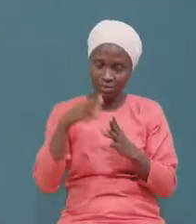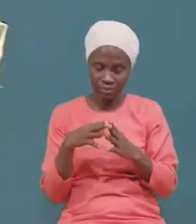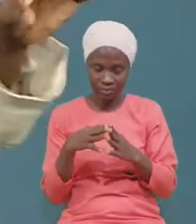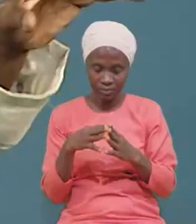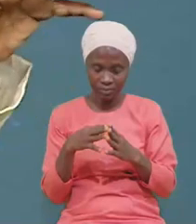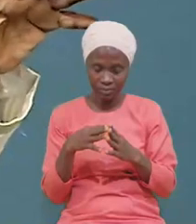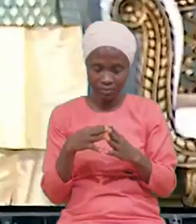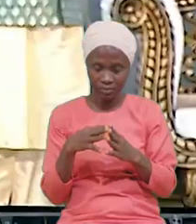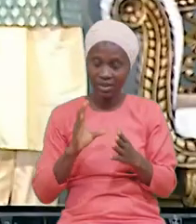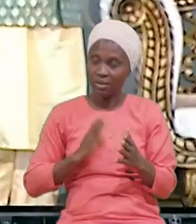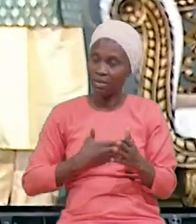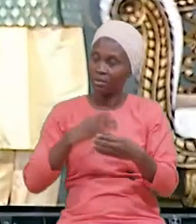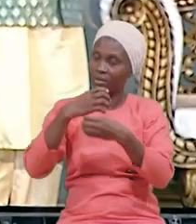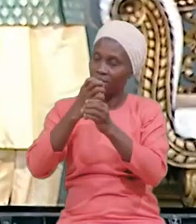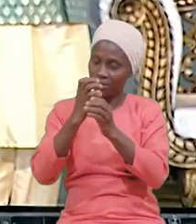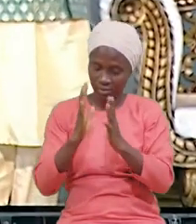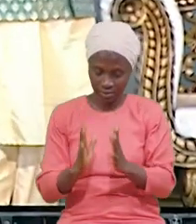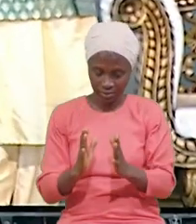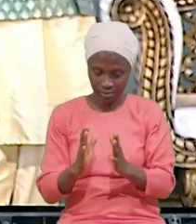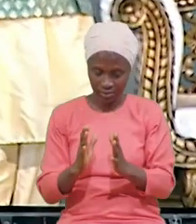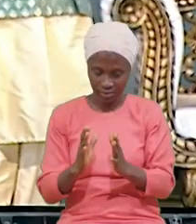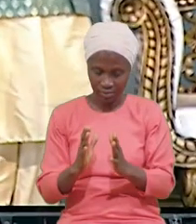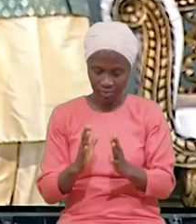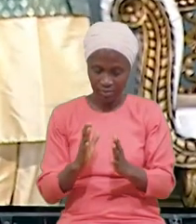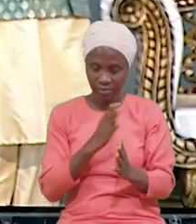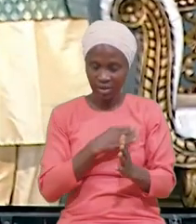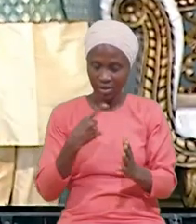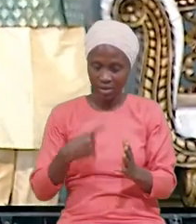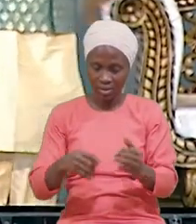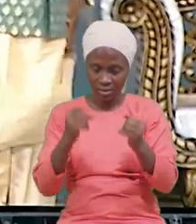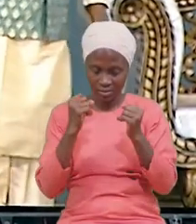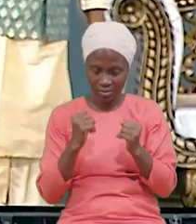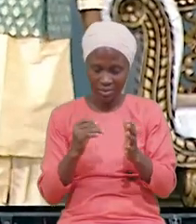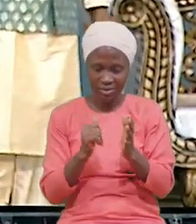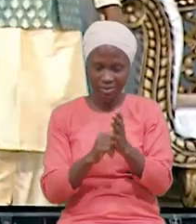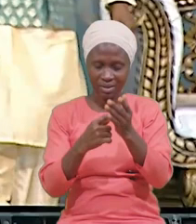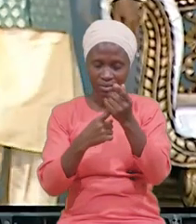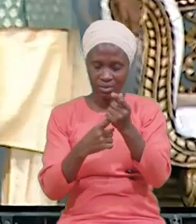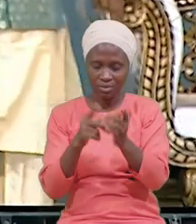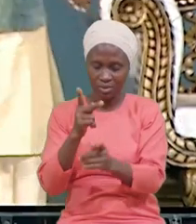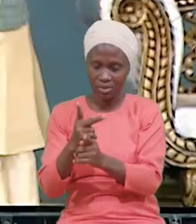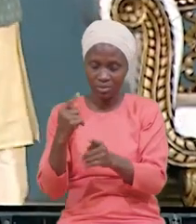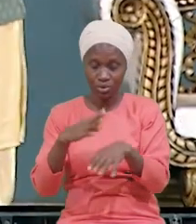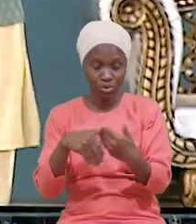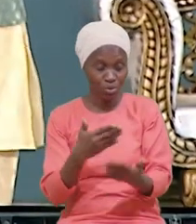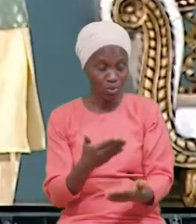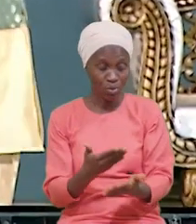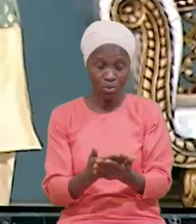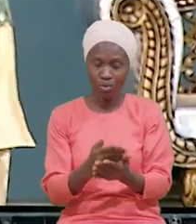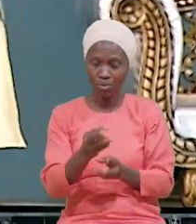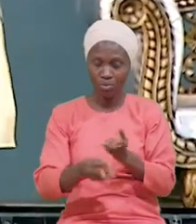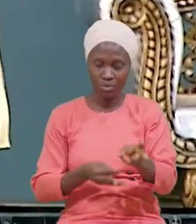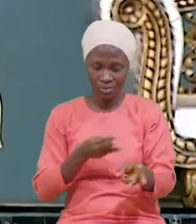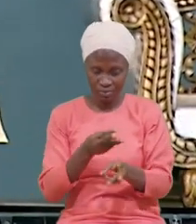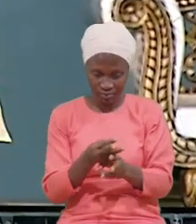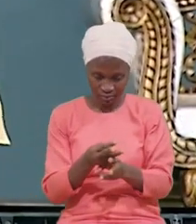Our creator, maa srushtikarta, and the power that holds the whole universe, visvantaralamunu chepatti unna